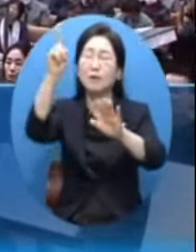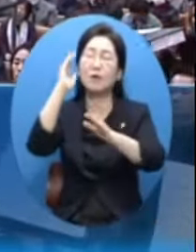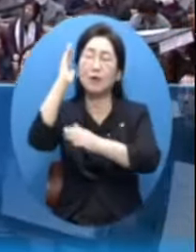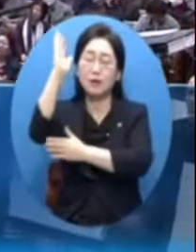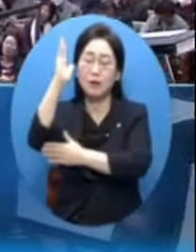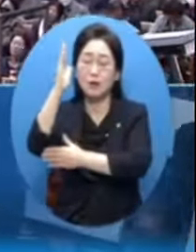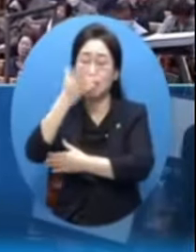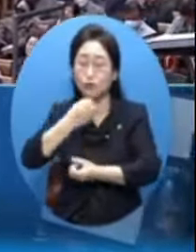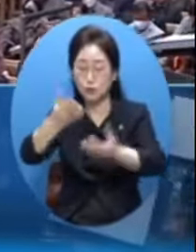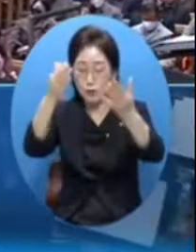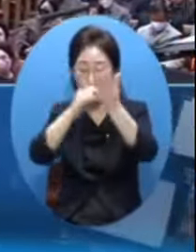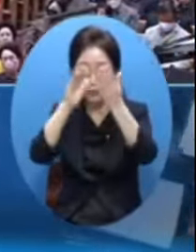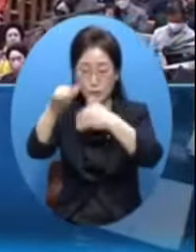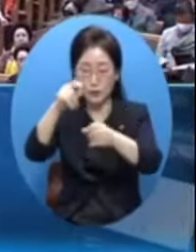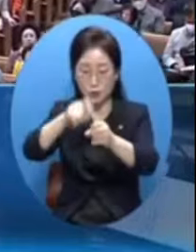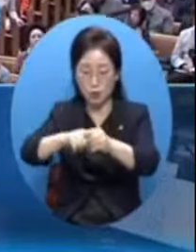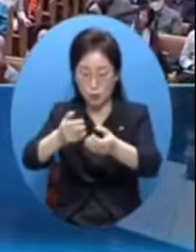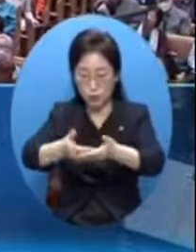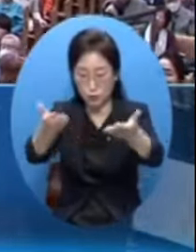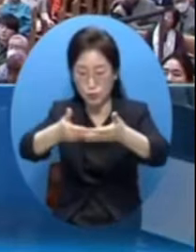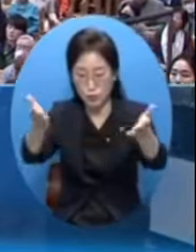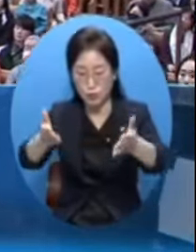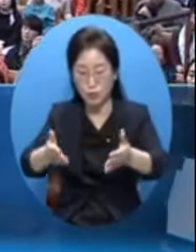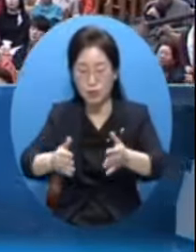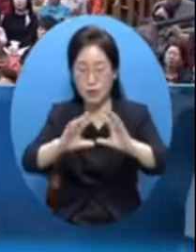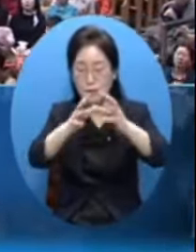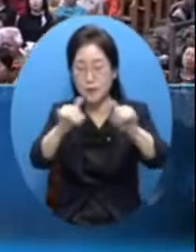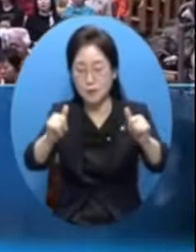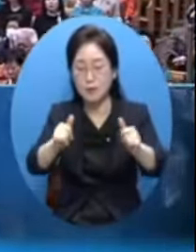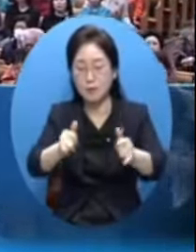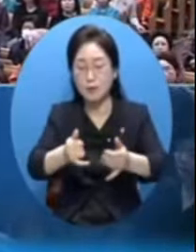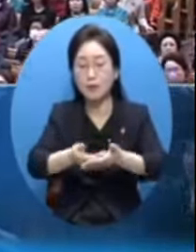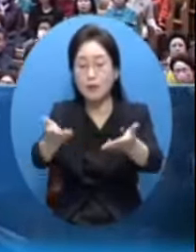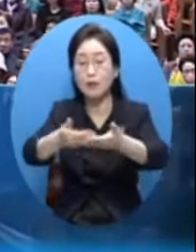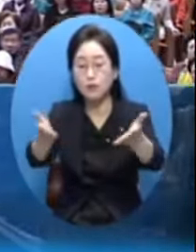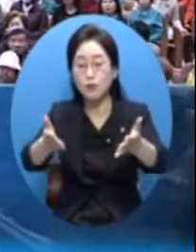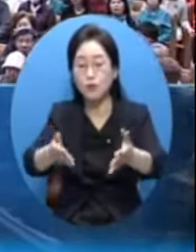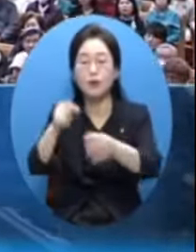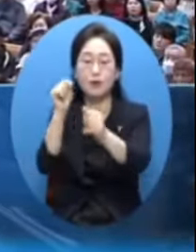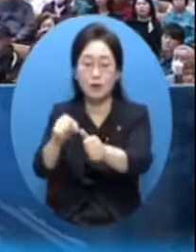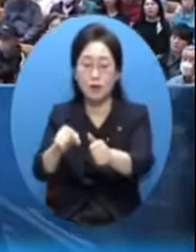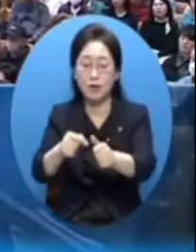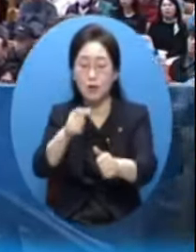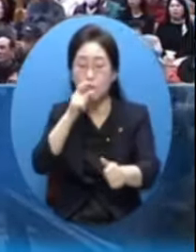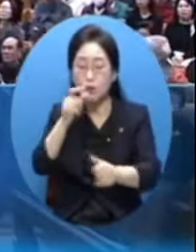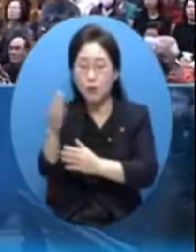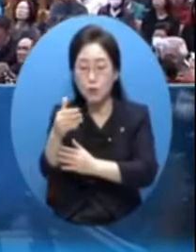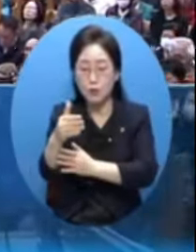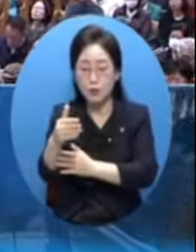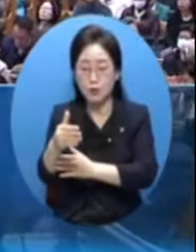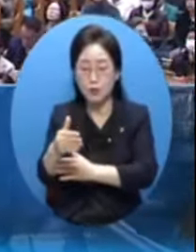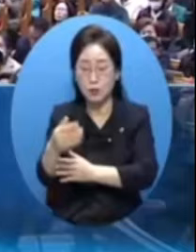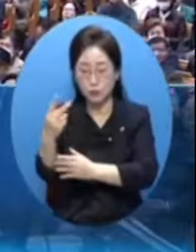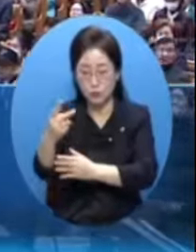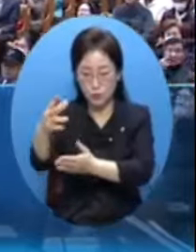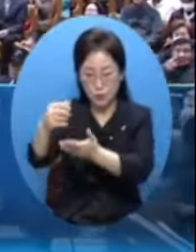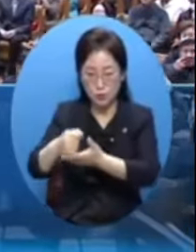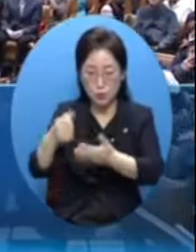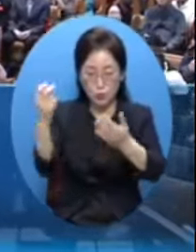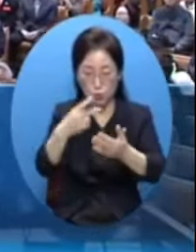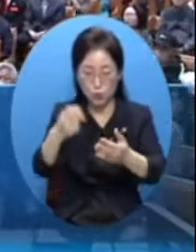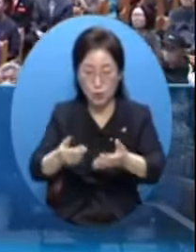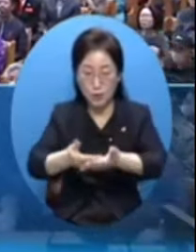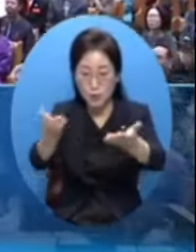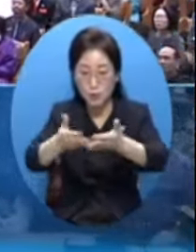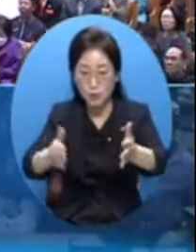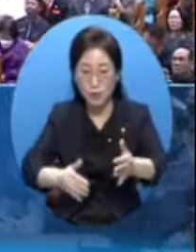떼어 제자들에게 주어 사람들에게 나누어 주게 하사 주게 하시고 또 물고기 두 마리도 모든 사람에게 나누심에 다